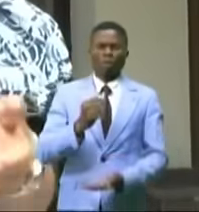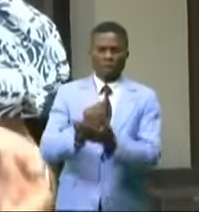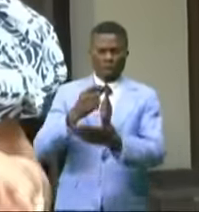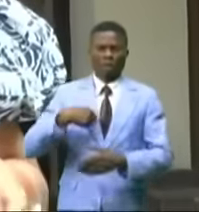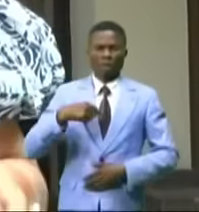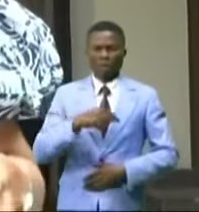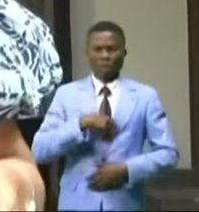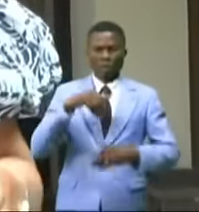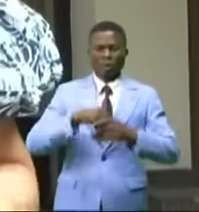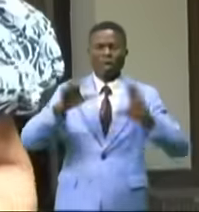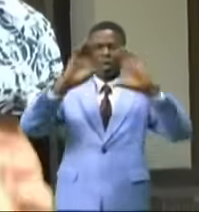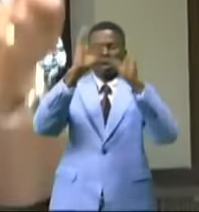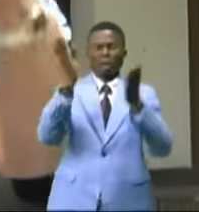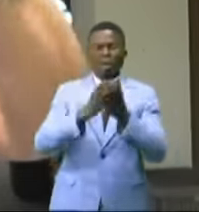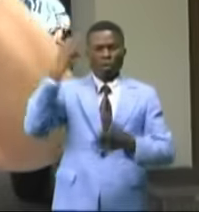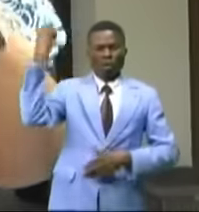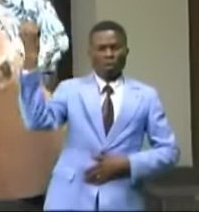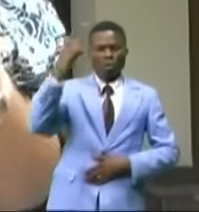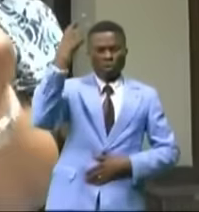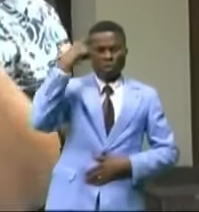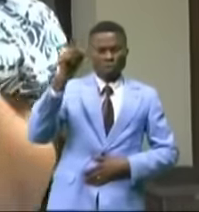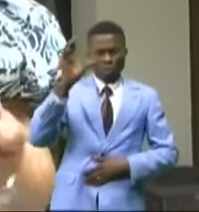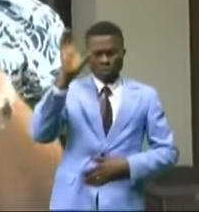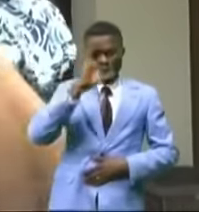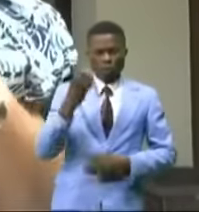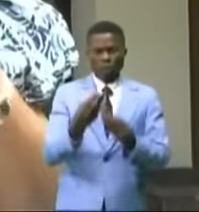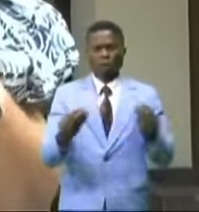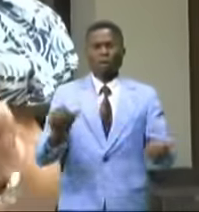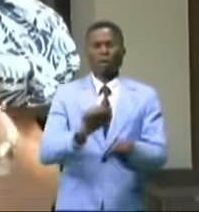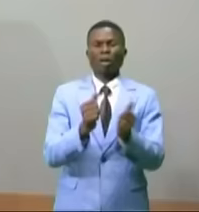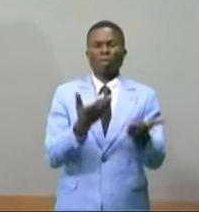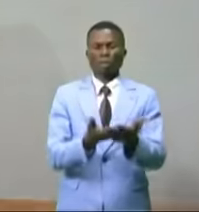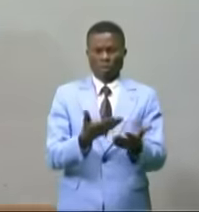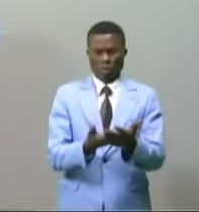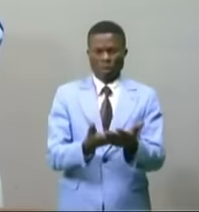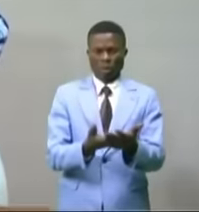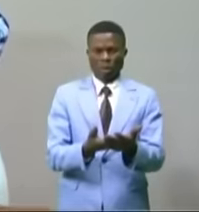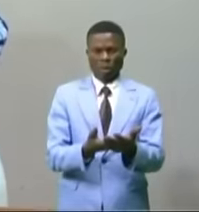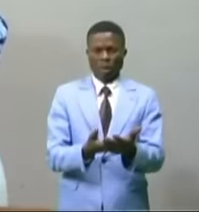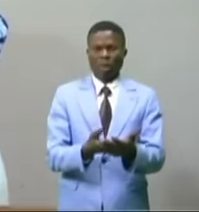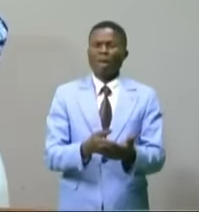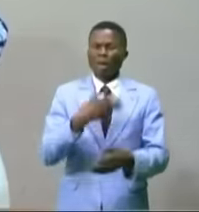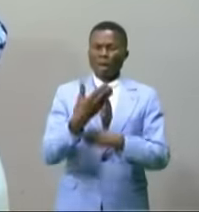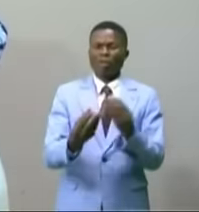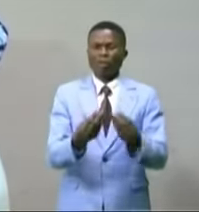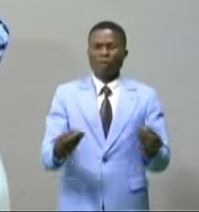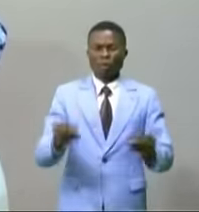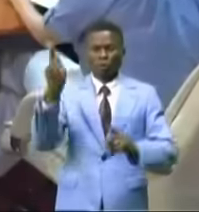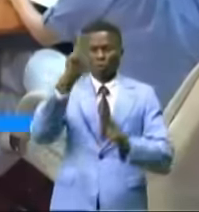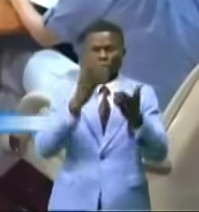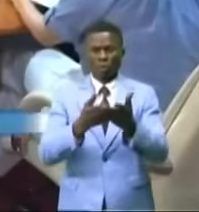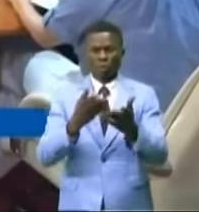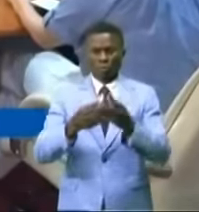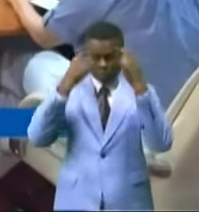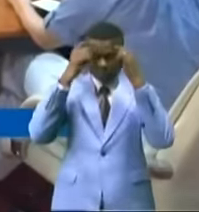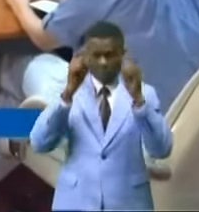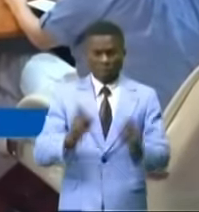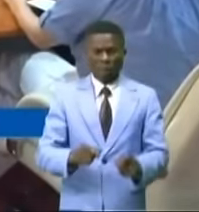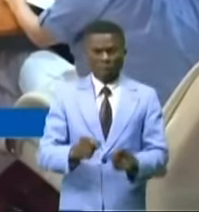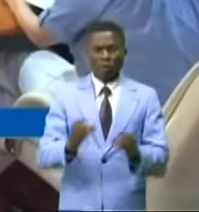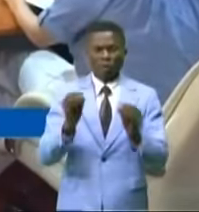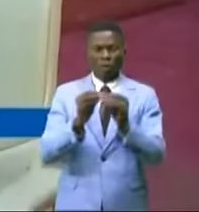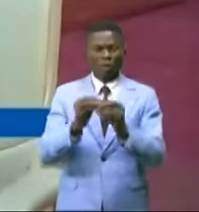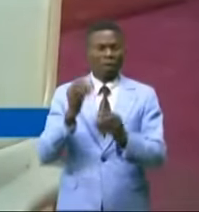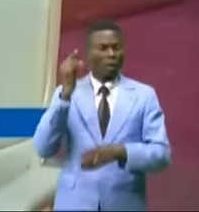de la communauté internationale pour relever ces aspirations de notre peuple. La mise en œuvre de l'accord cadre d'Addis Abeba a